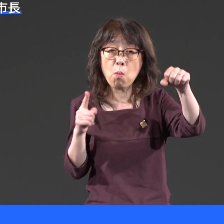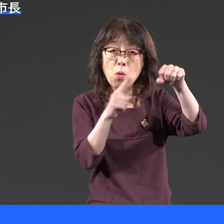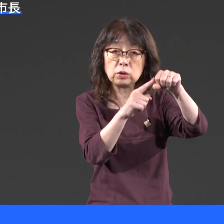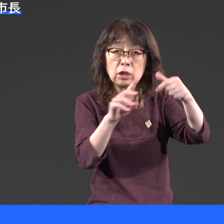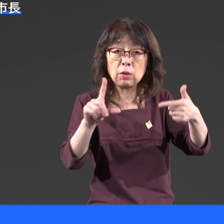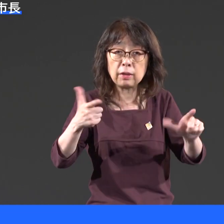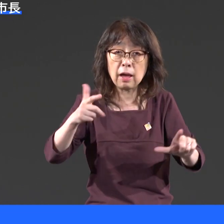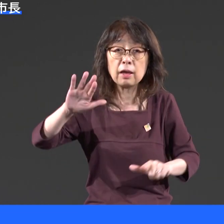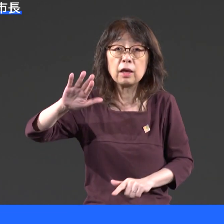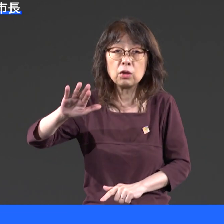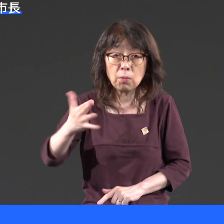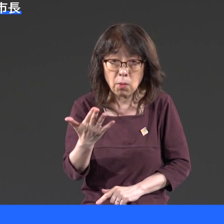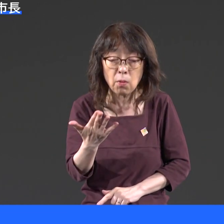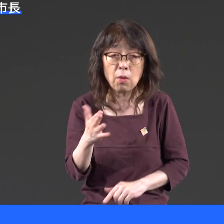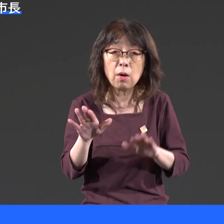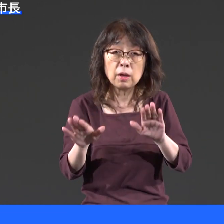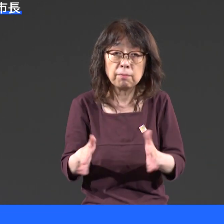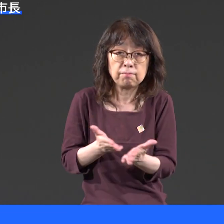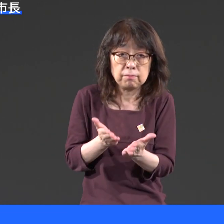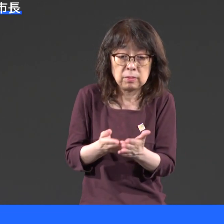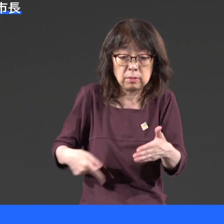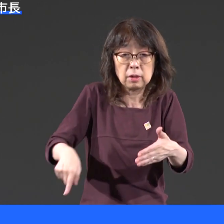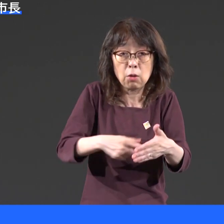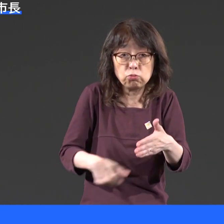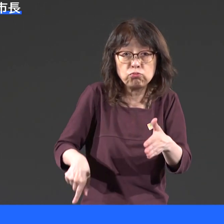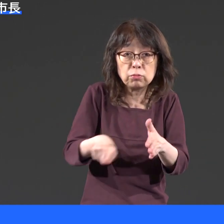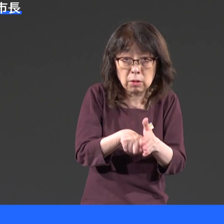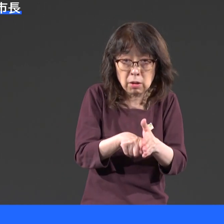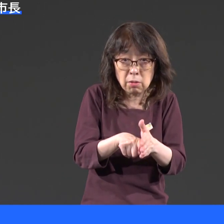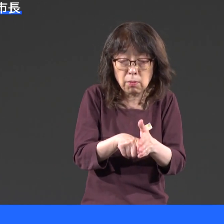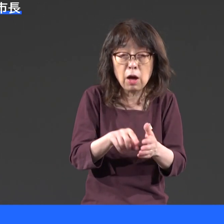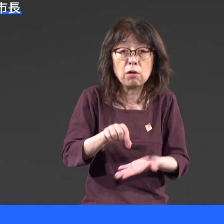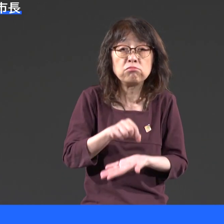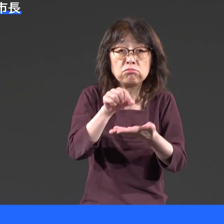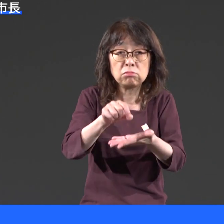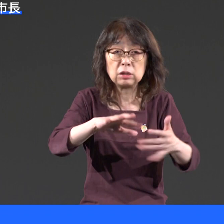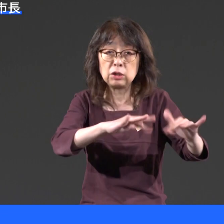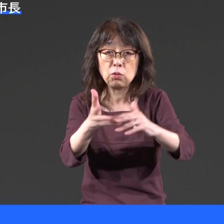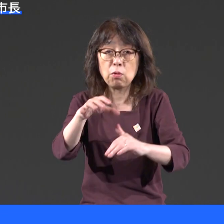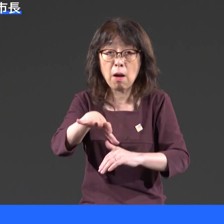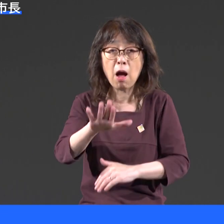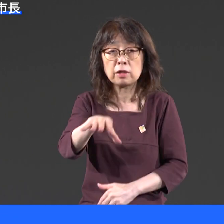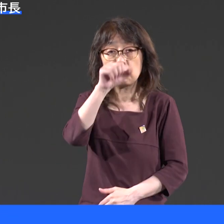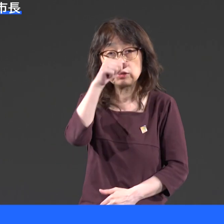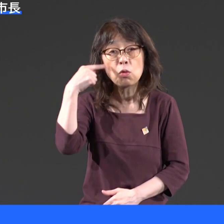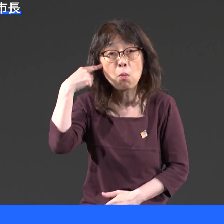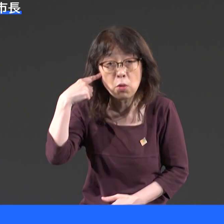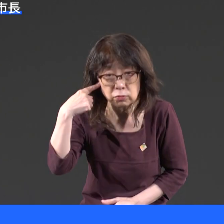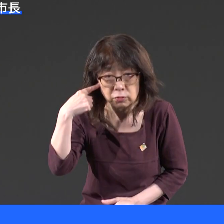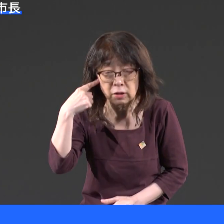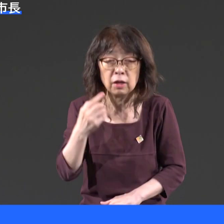ういったようなことについても議論いただく場があってもいいかなと、こんなふうには思っています。 ありがとうございます。